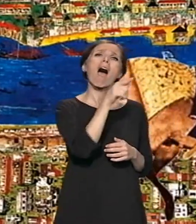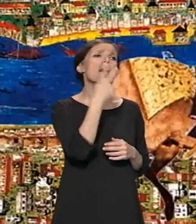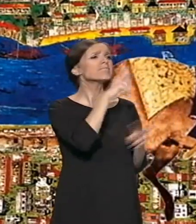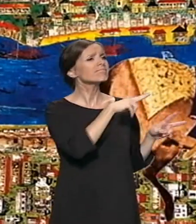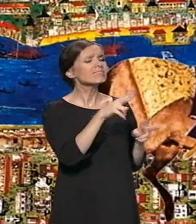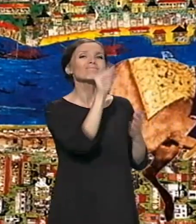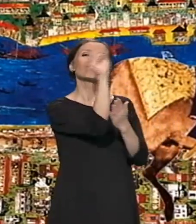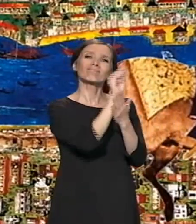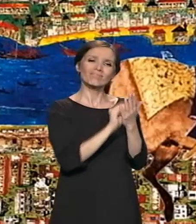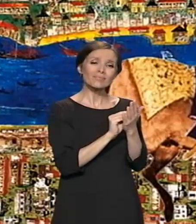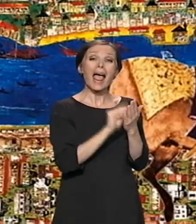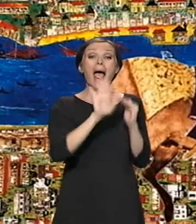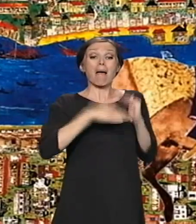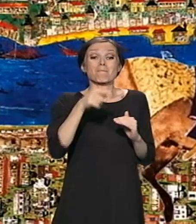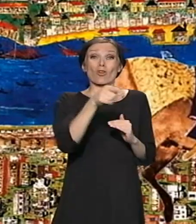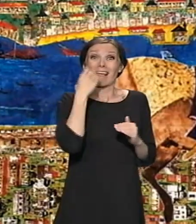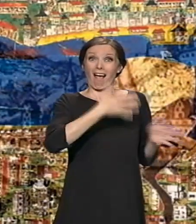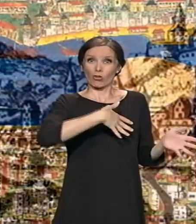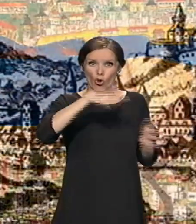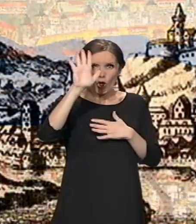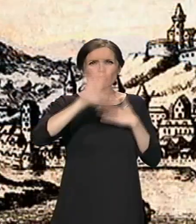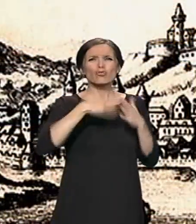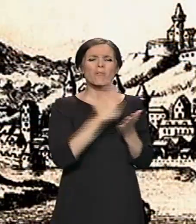su opustošili ove krajeve.